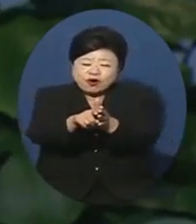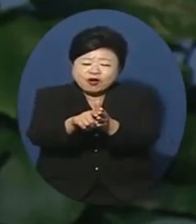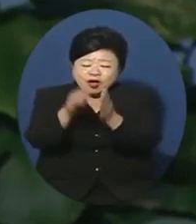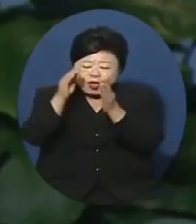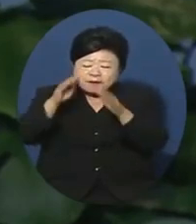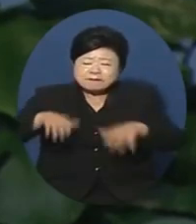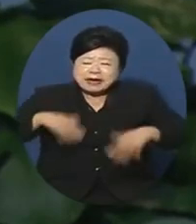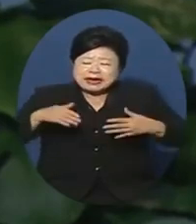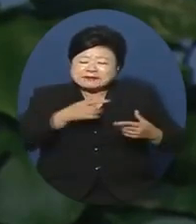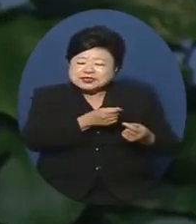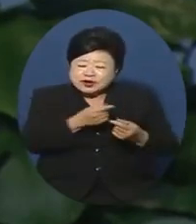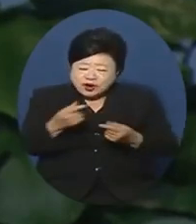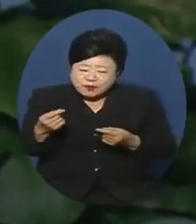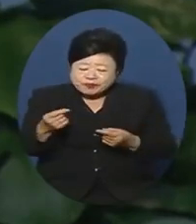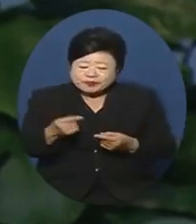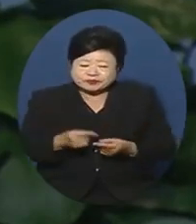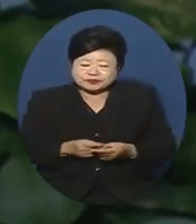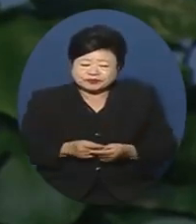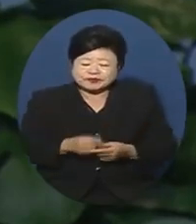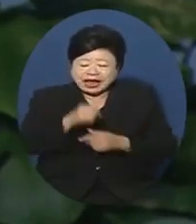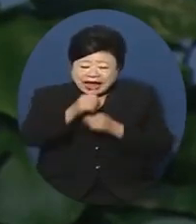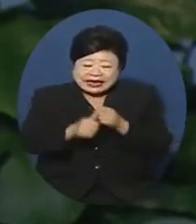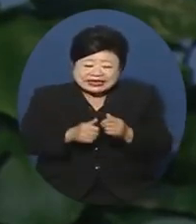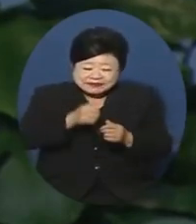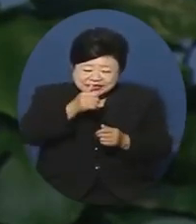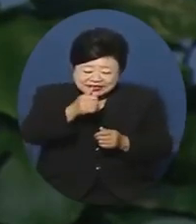바람 같은 하나님이